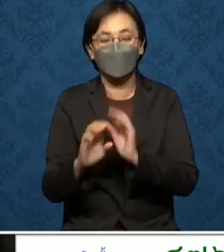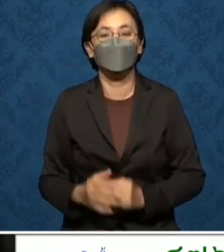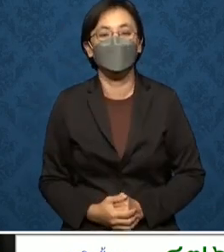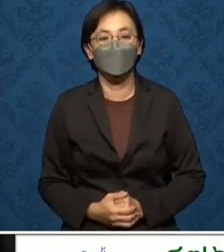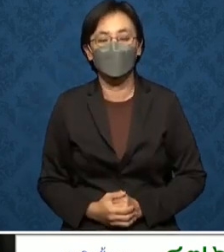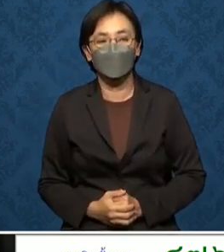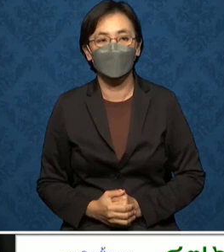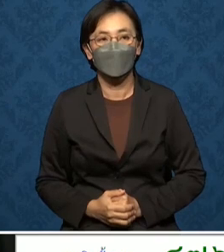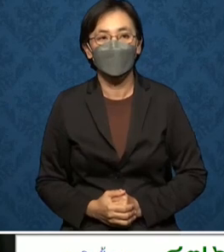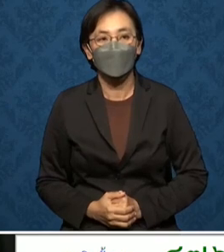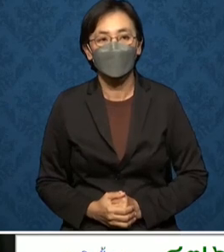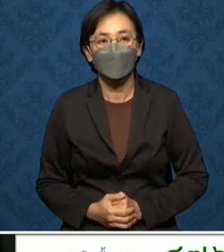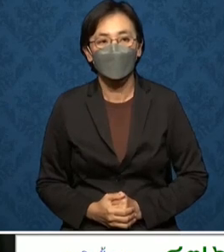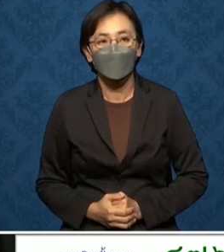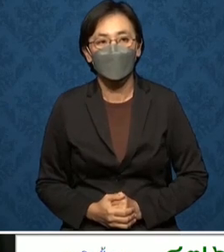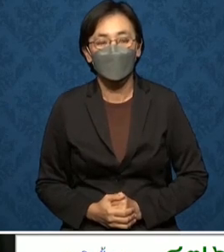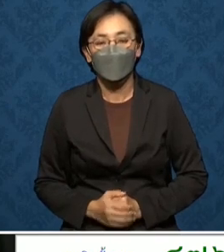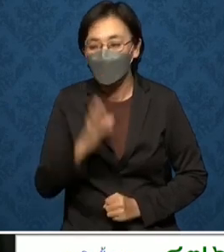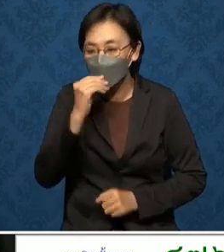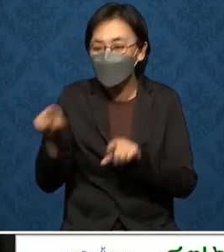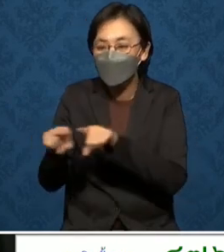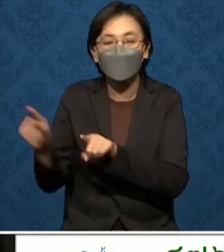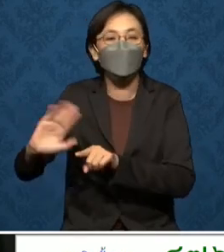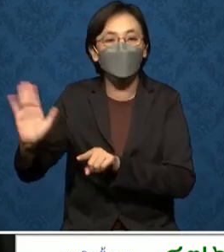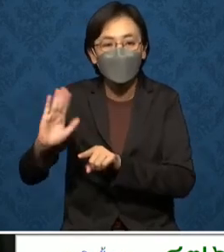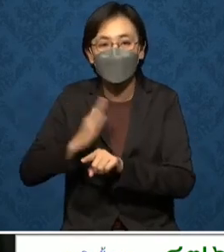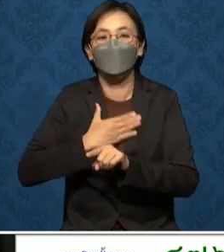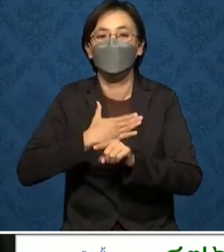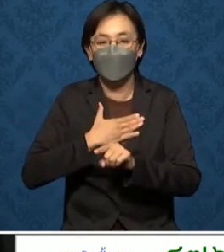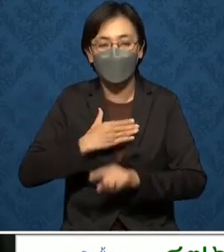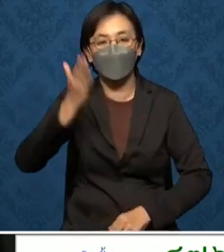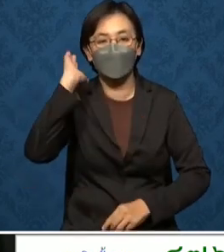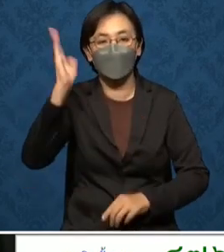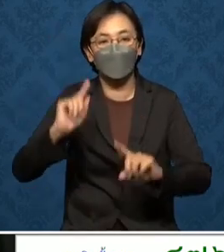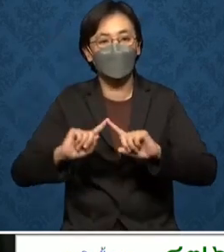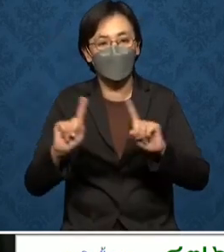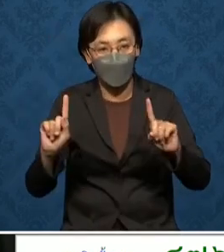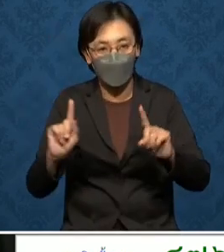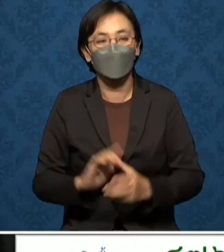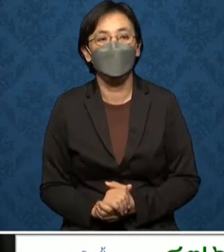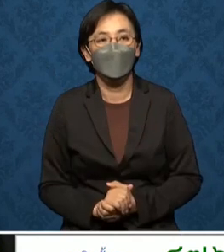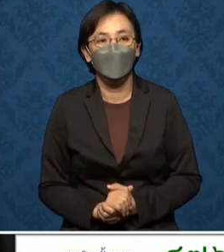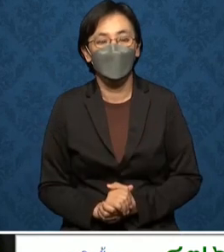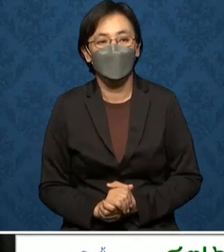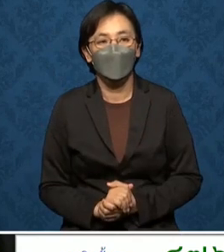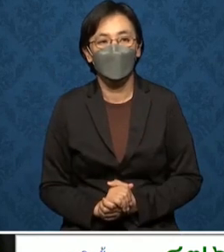่พูดçãoประเดนกับเพอนเพื่อนสมาชิกพาพผมทได้อธิปายเรื่อง META VERSE